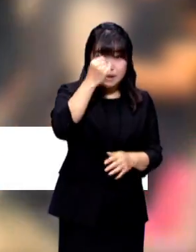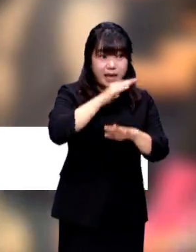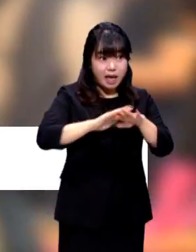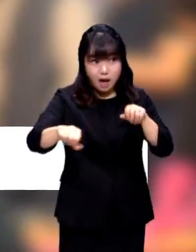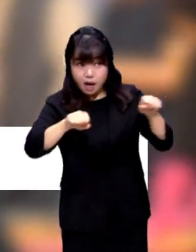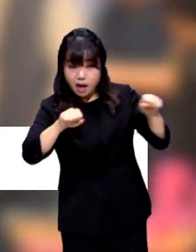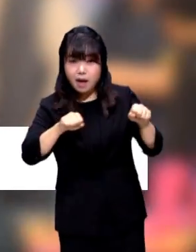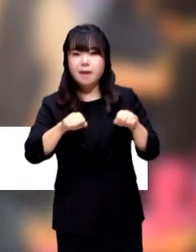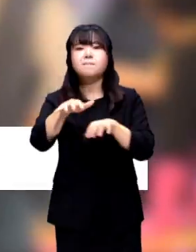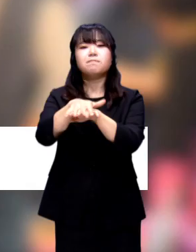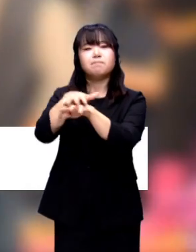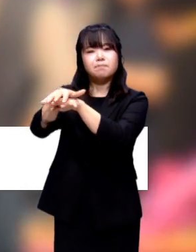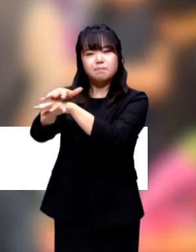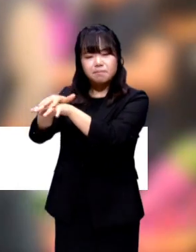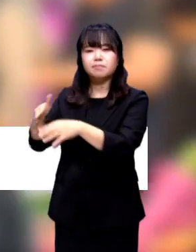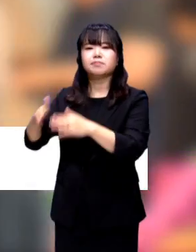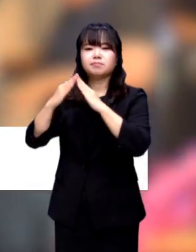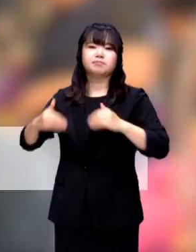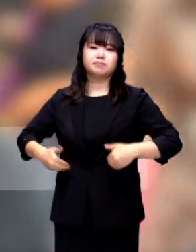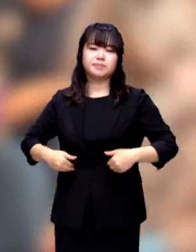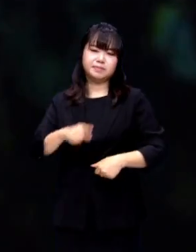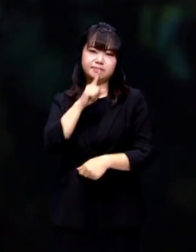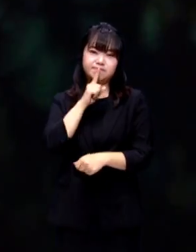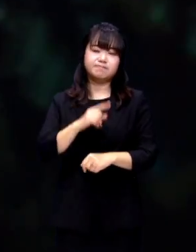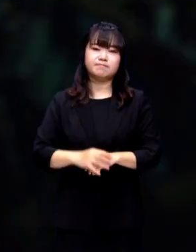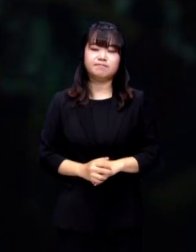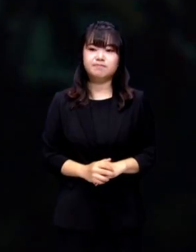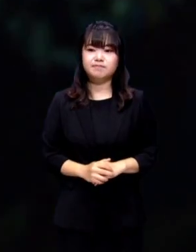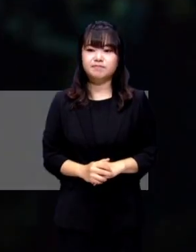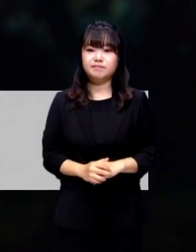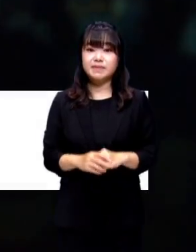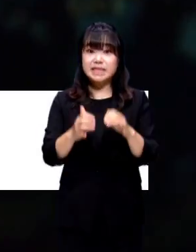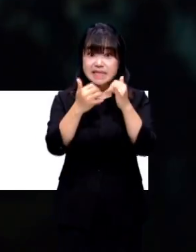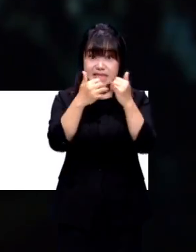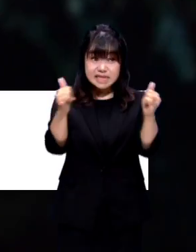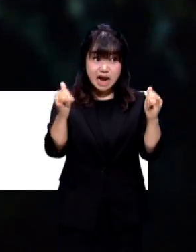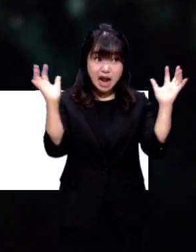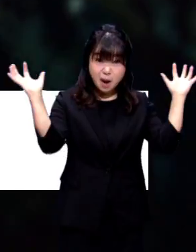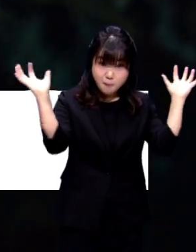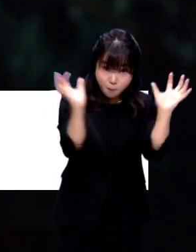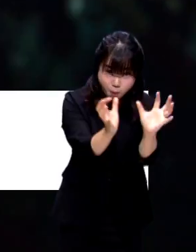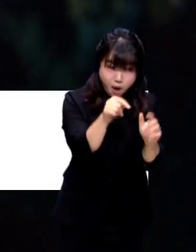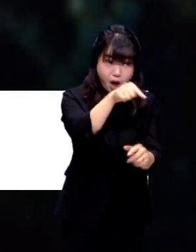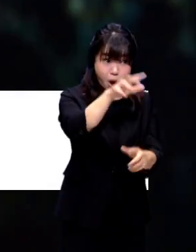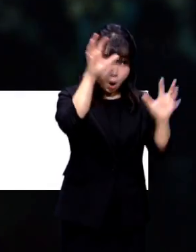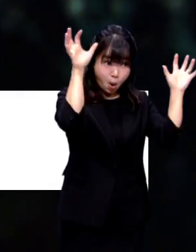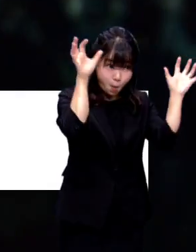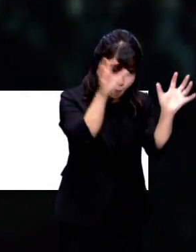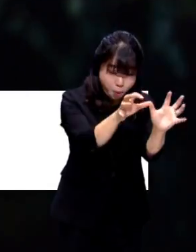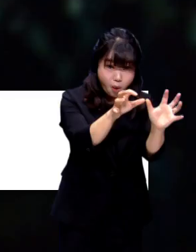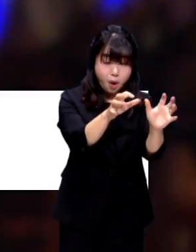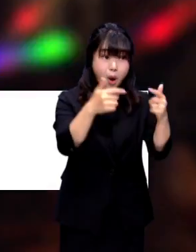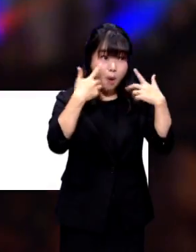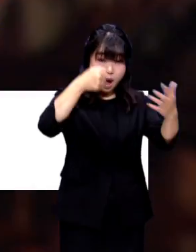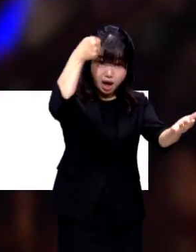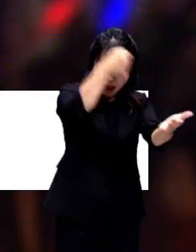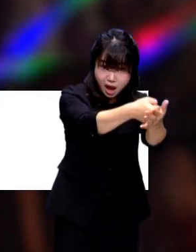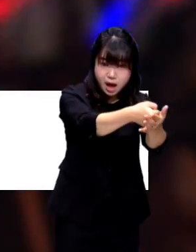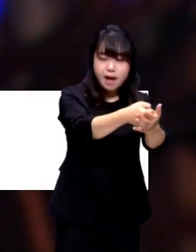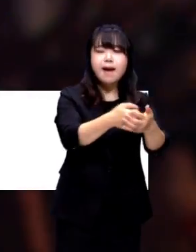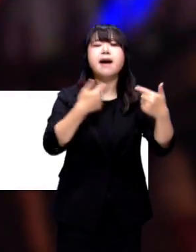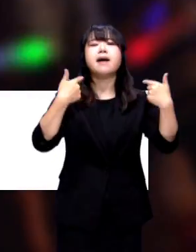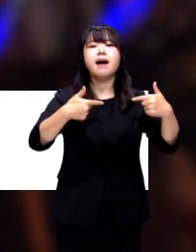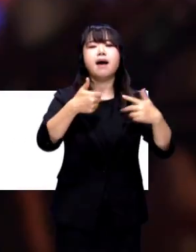있는 체계를 갖춰야 한다는 목소리도 있습니다. 사람이 모일 것이라는, 어디에 모일 것이라는 정보가 있는 이상은